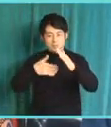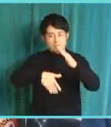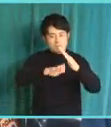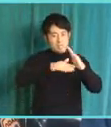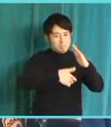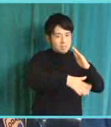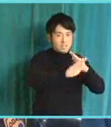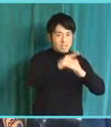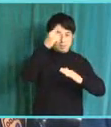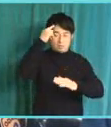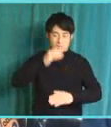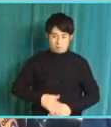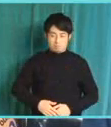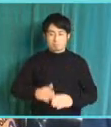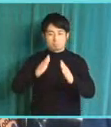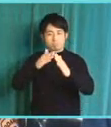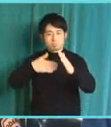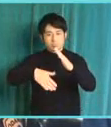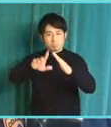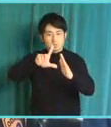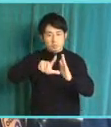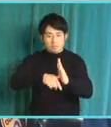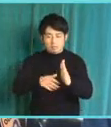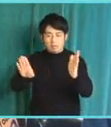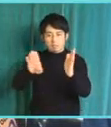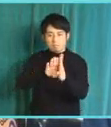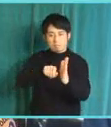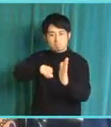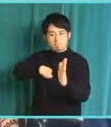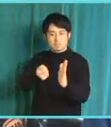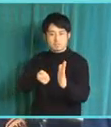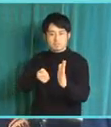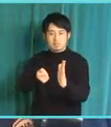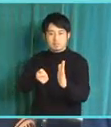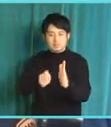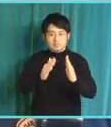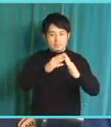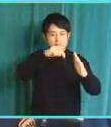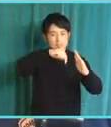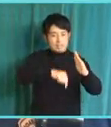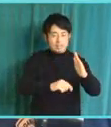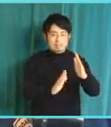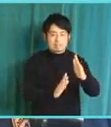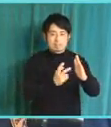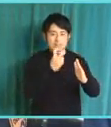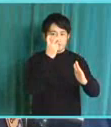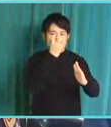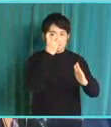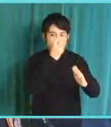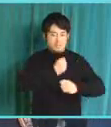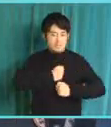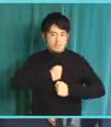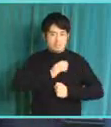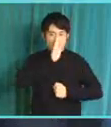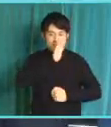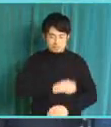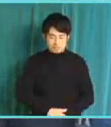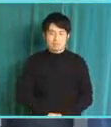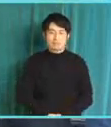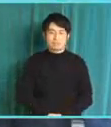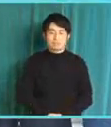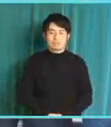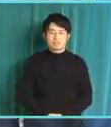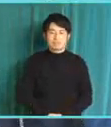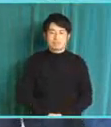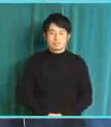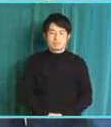なると思いますので、外出際には、戸締まりや、火の元の確認をお願いしたいと思います。 はい、歳末ね、物騒ですから手